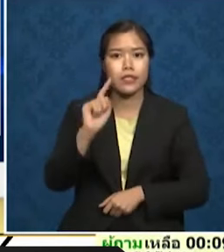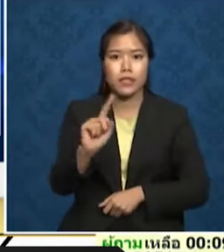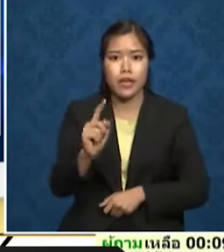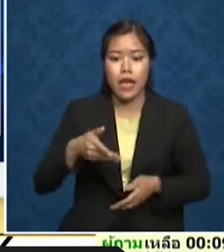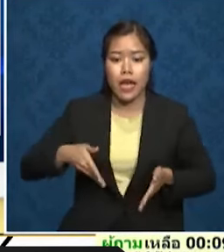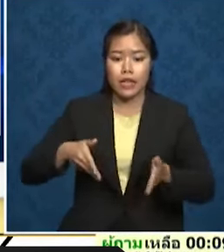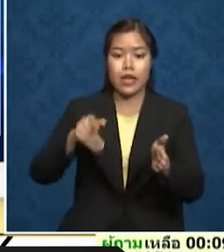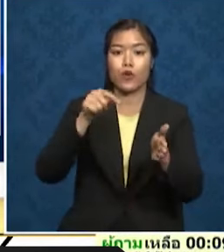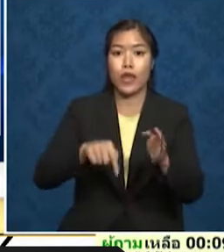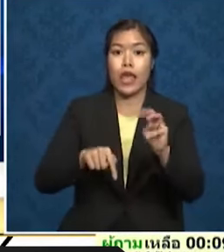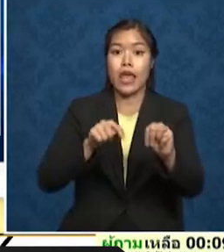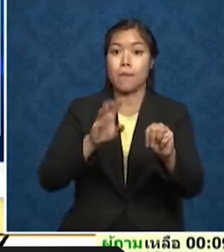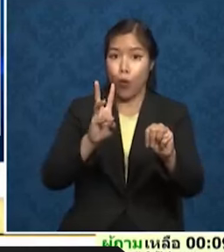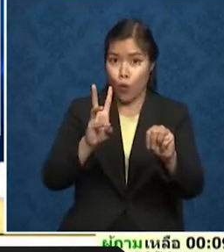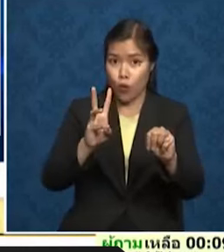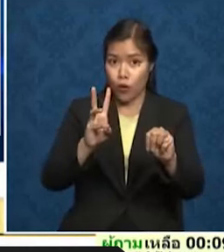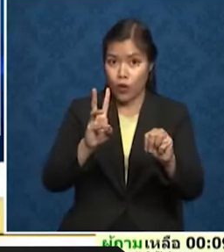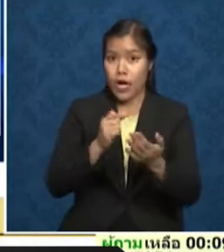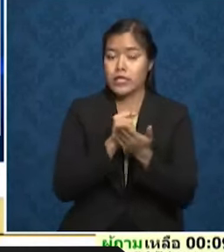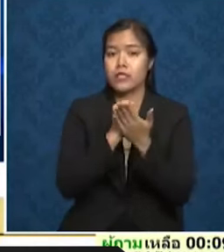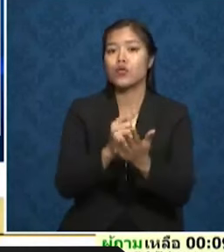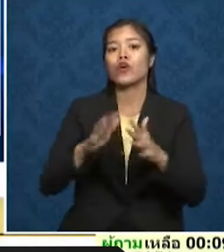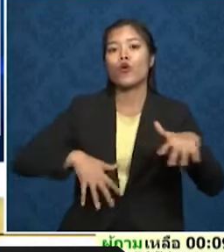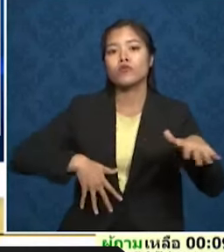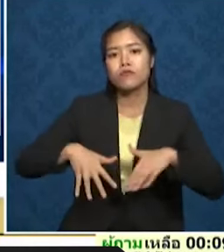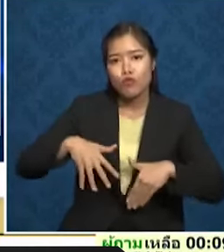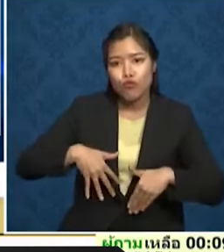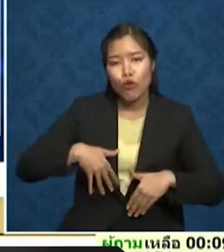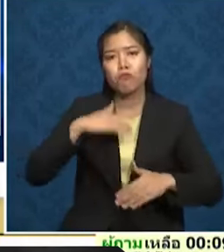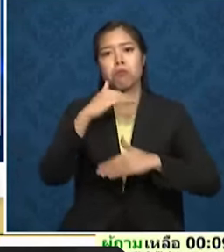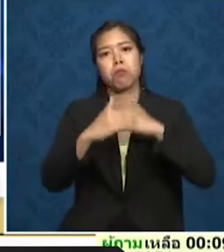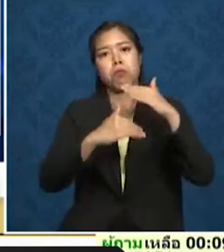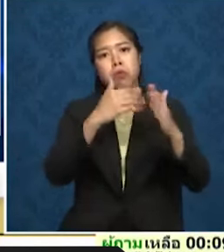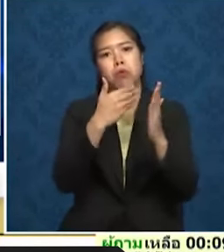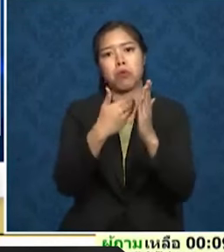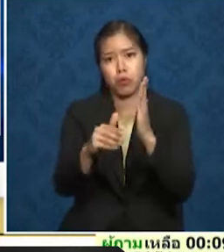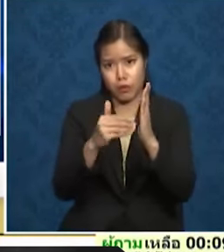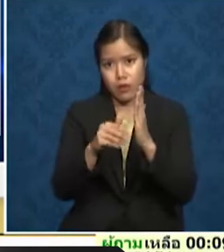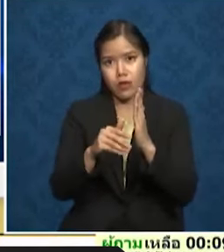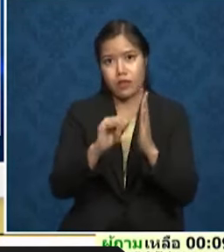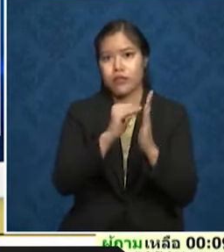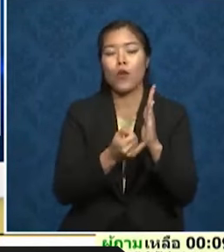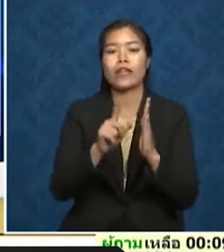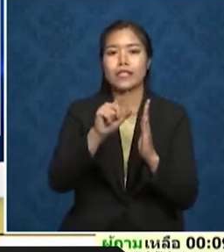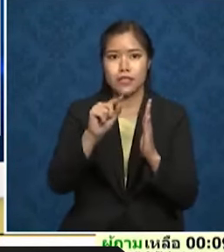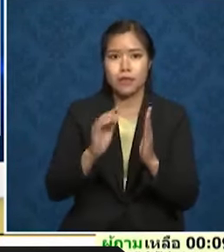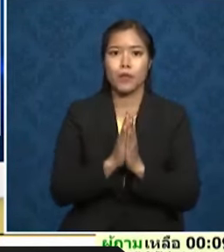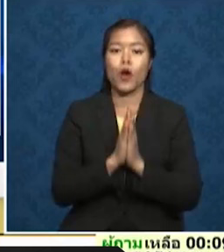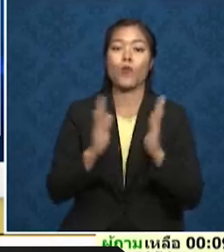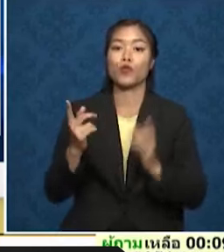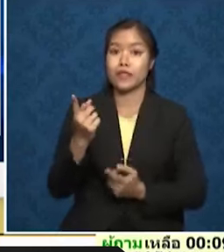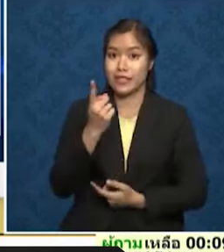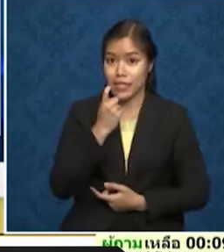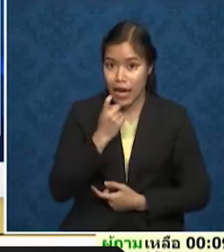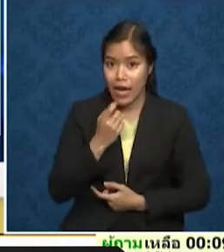ถนนสาย M6 จะเป็นการกระจายความเจริญสู่ภูมิภาคพี่น้องคนอีสานทั้ง20จังหวัดค่ะขอบคุณสำหรับคำถาม